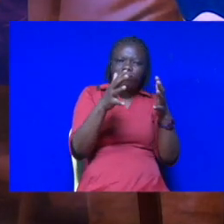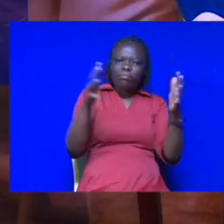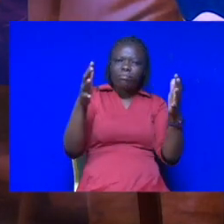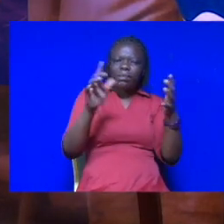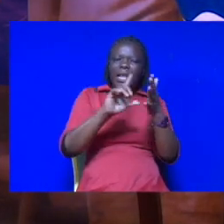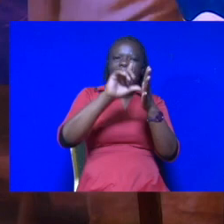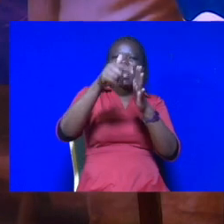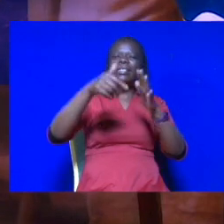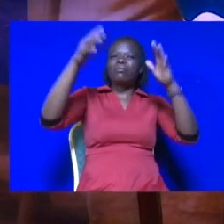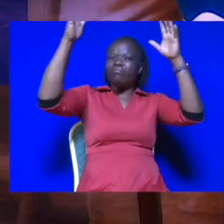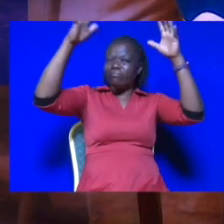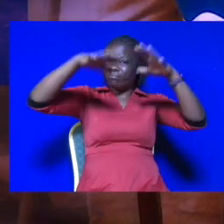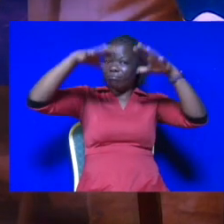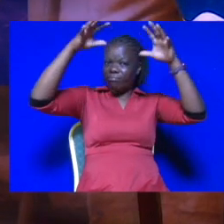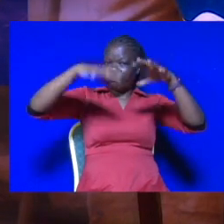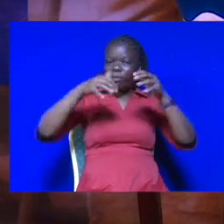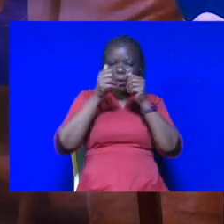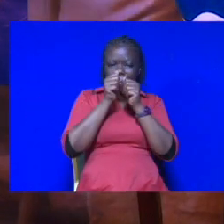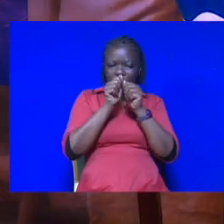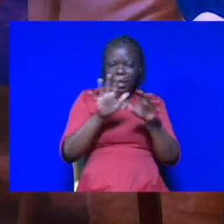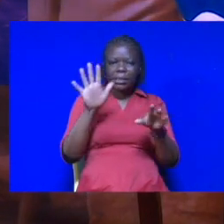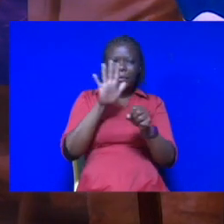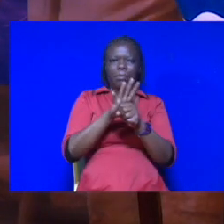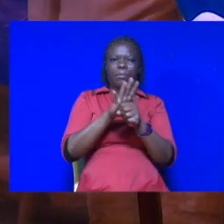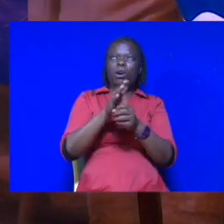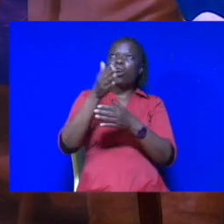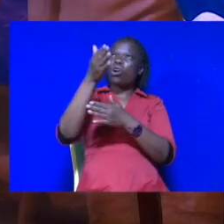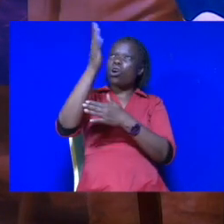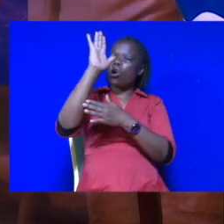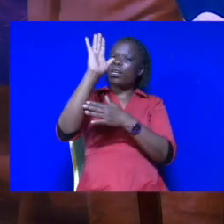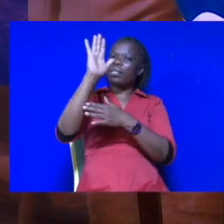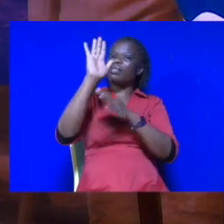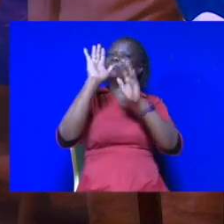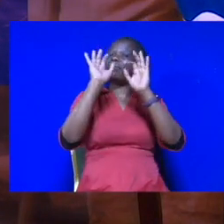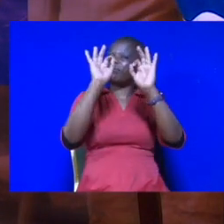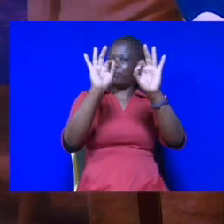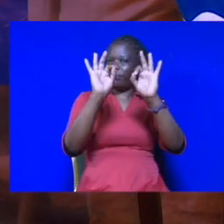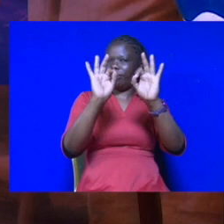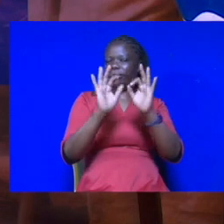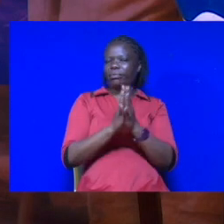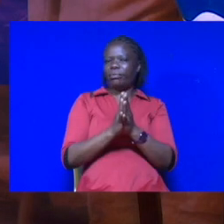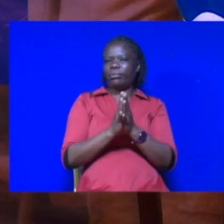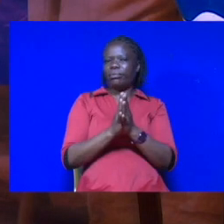inanyesha, unapata baraka tele. Mungu wetu ni wa ajabu. Elia,